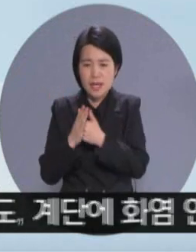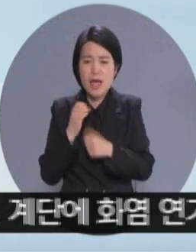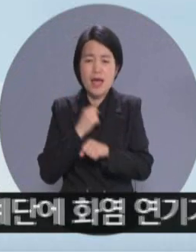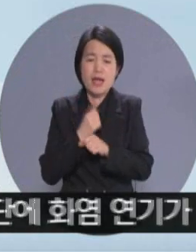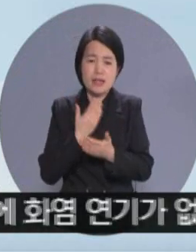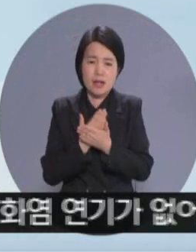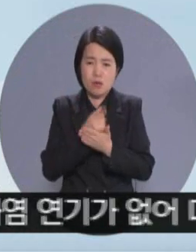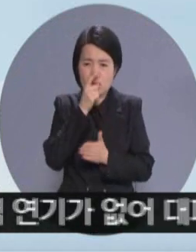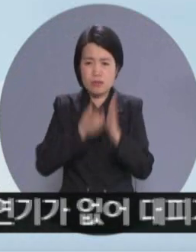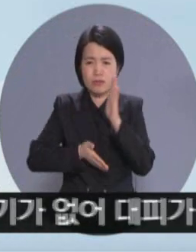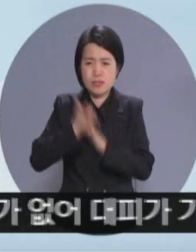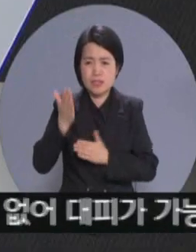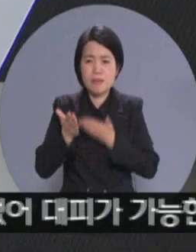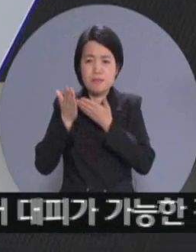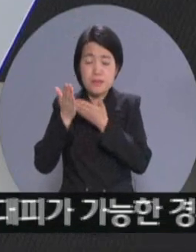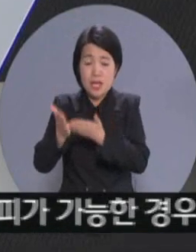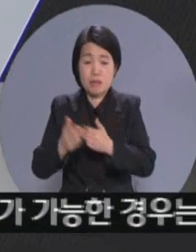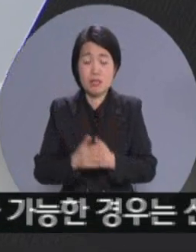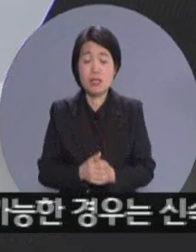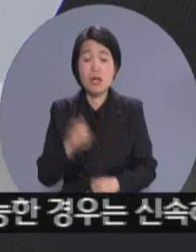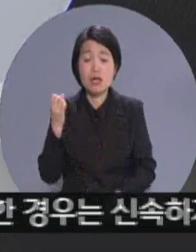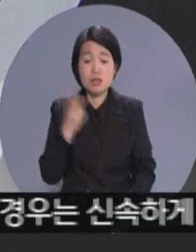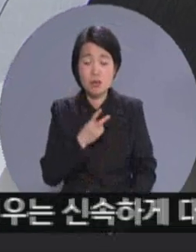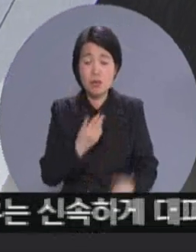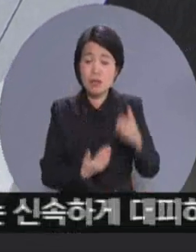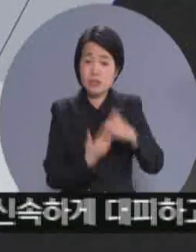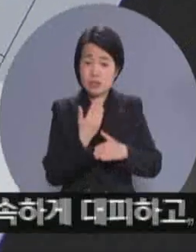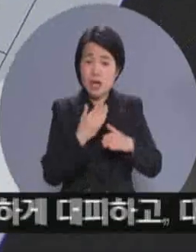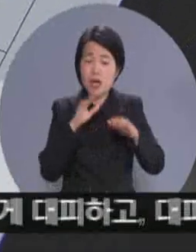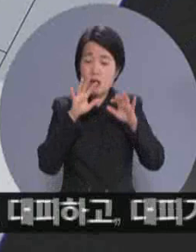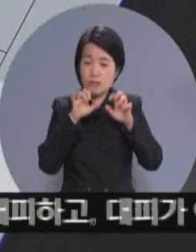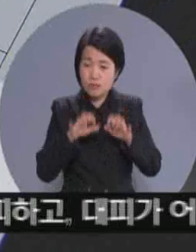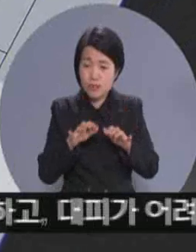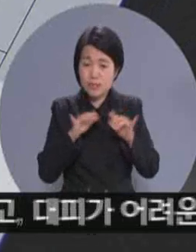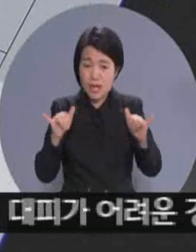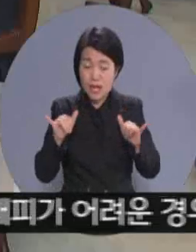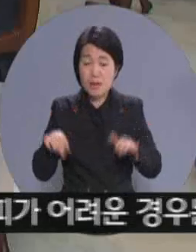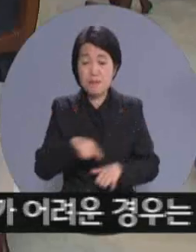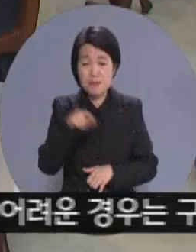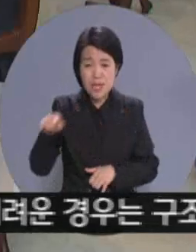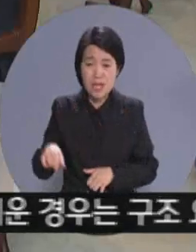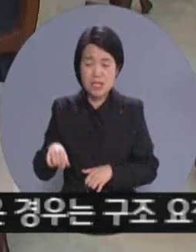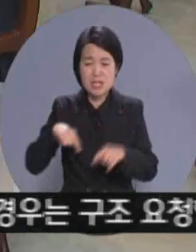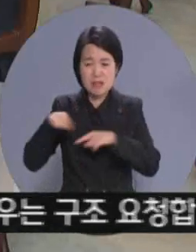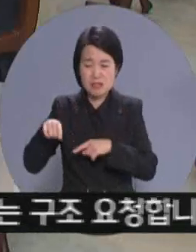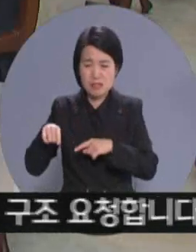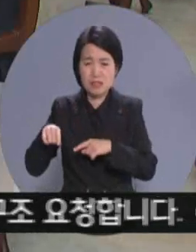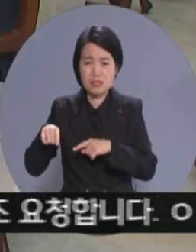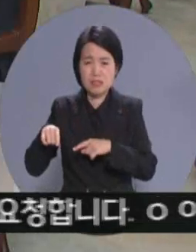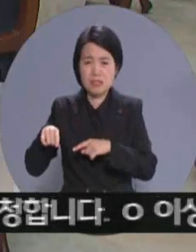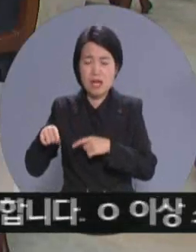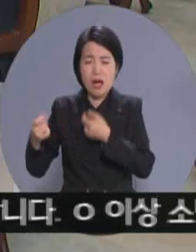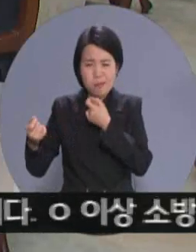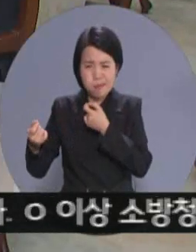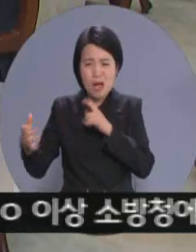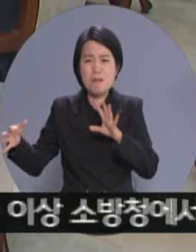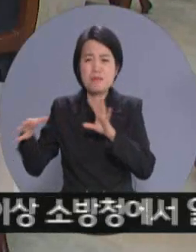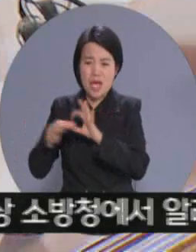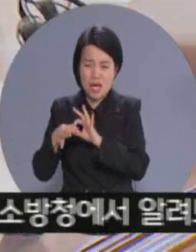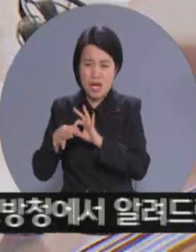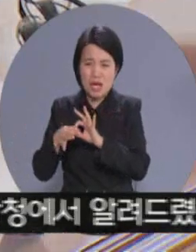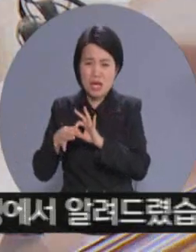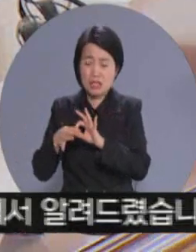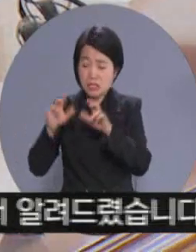여수시에 요구했습니다. 이 의원은 또 진상조사보고서 작성 기획단이 극우 보수 인사로 구성돼 역사